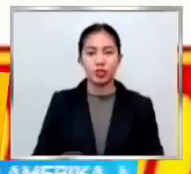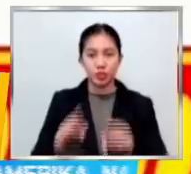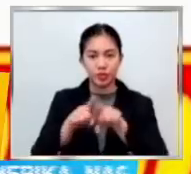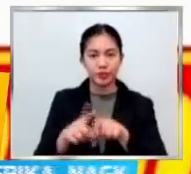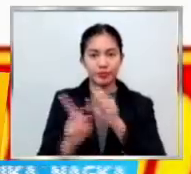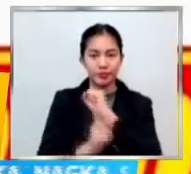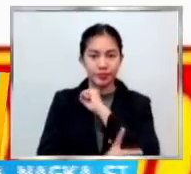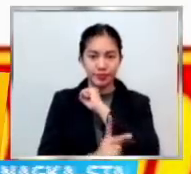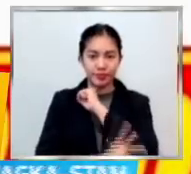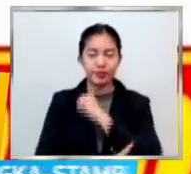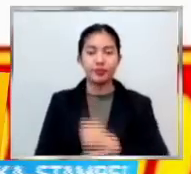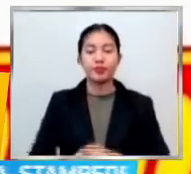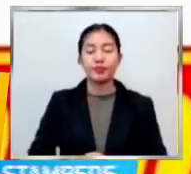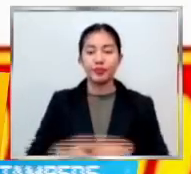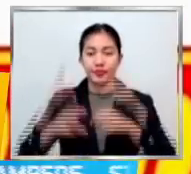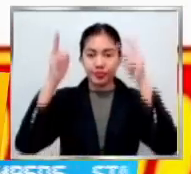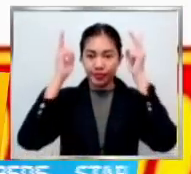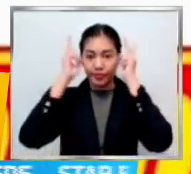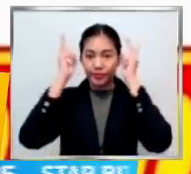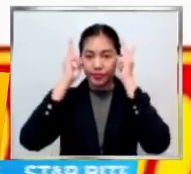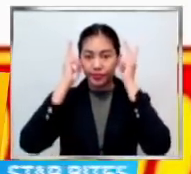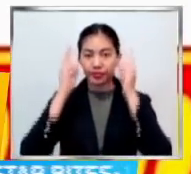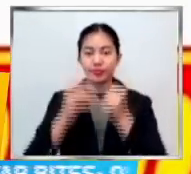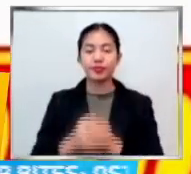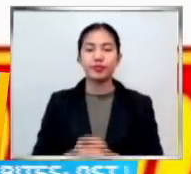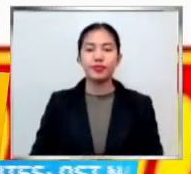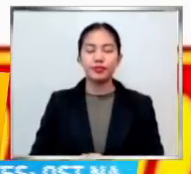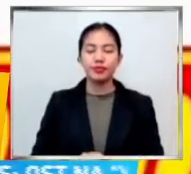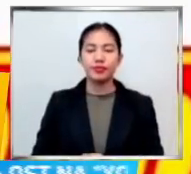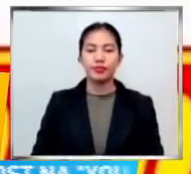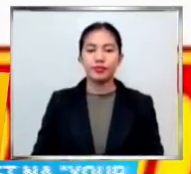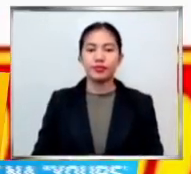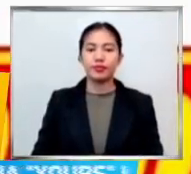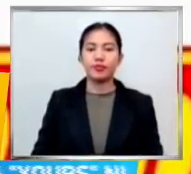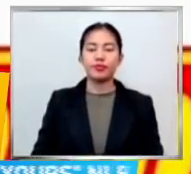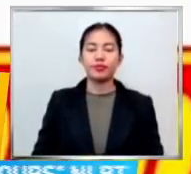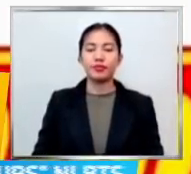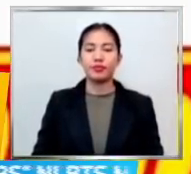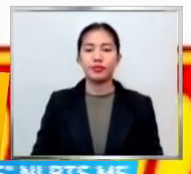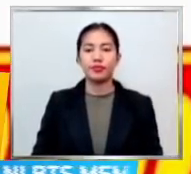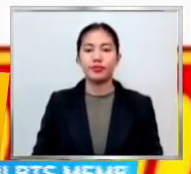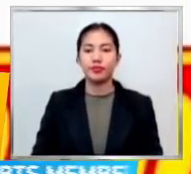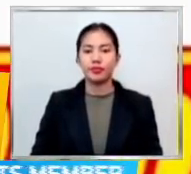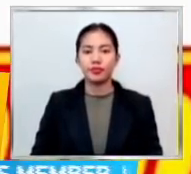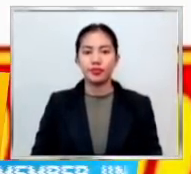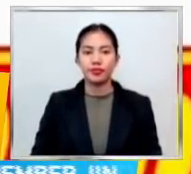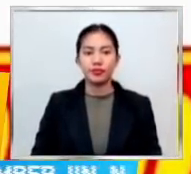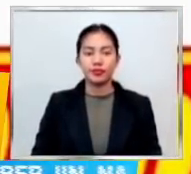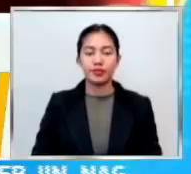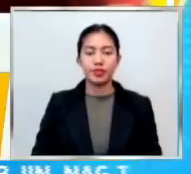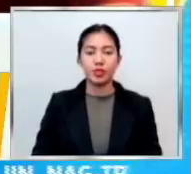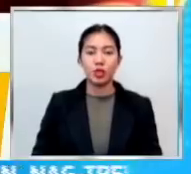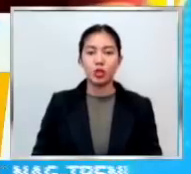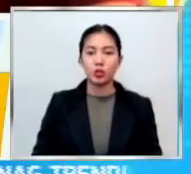So far ang gulay naman yung lowland na gulay, mga kamatis,